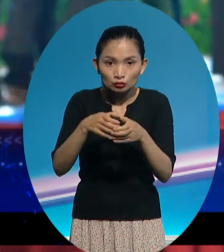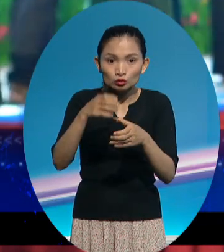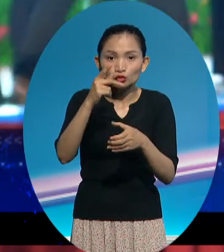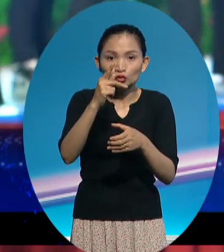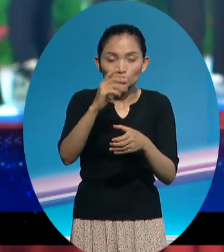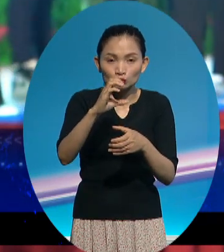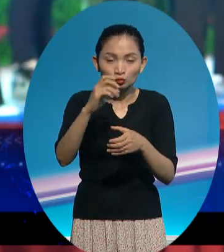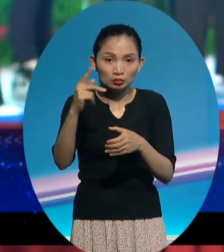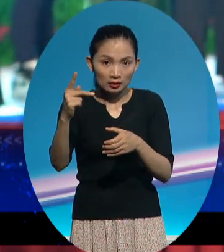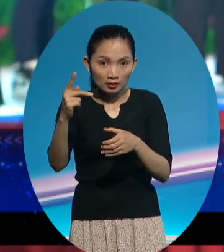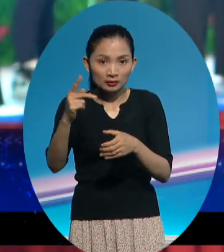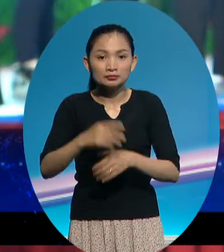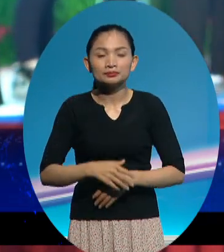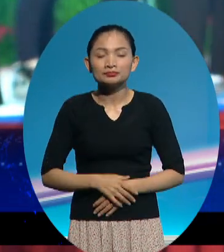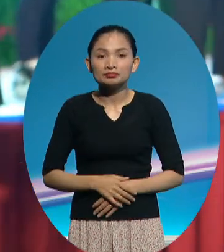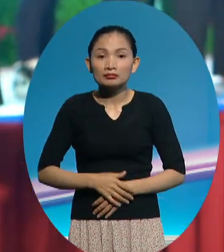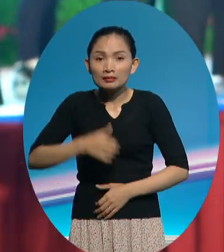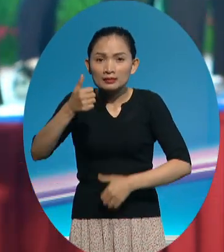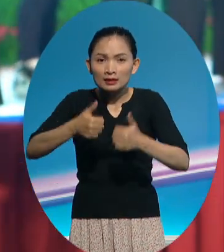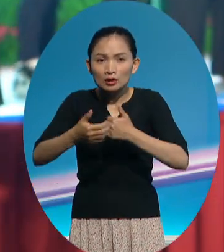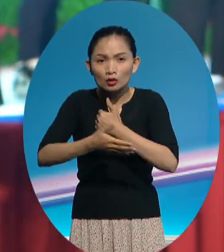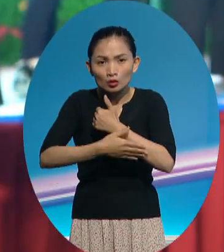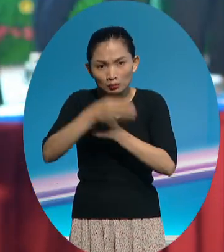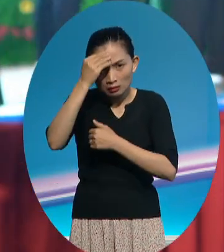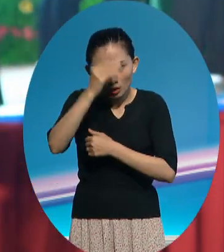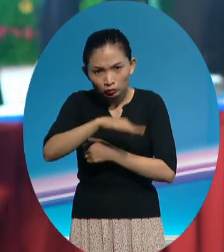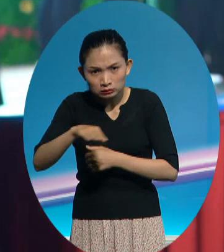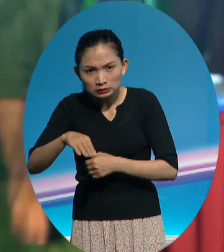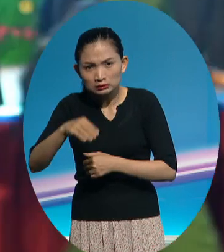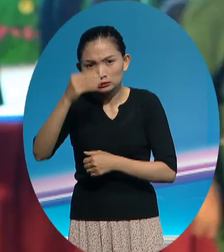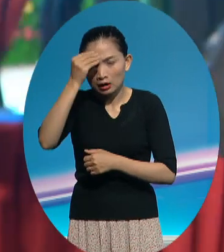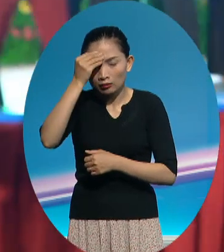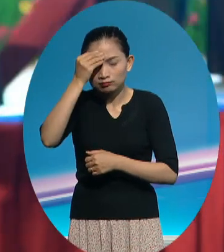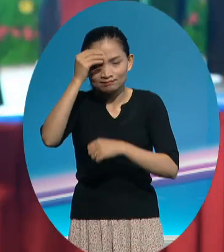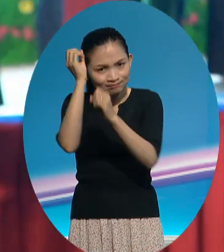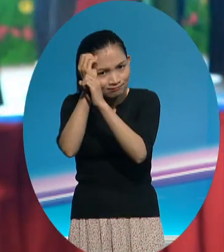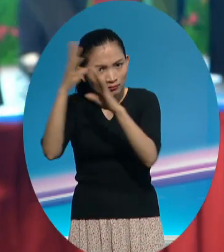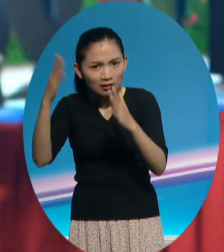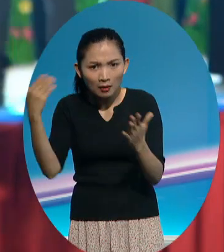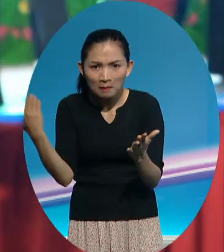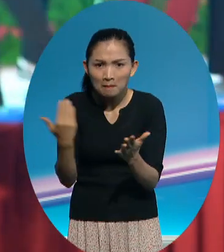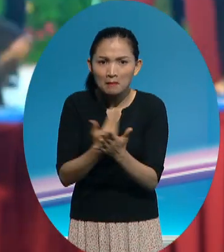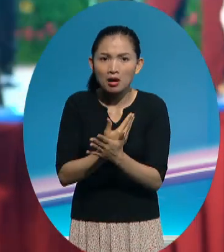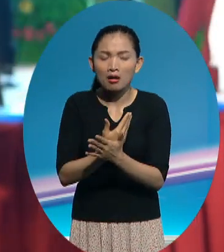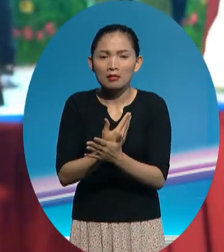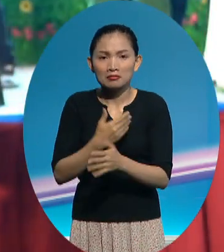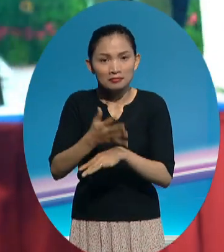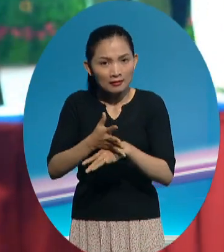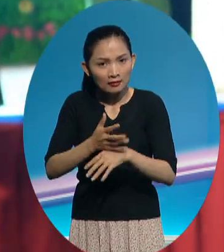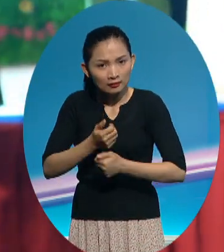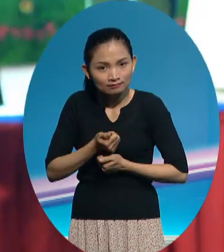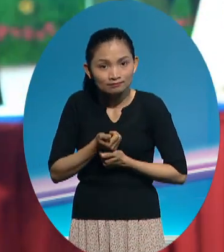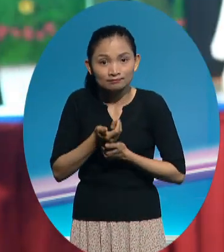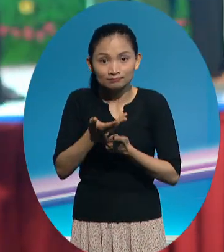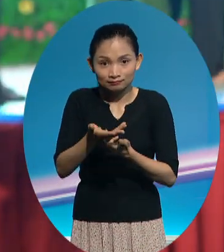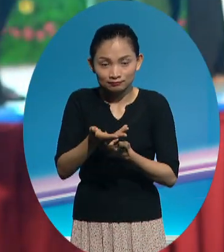cũng như là trải nghiệm được cái tác phẩm đã được học trong chương trình. Và đây là một sân chơi rất là hào hứng dành cho học sinh quận 3. Và thầy